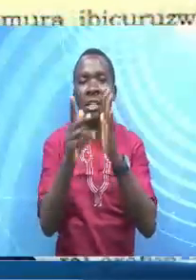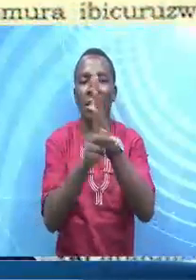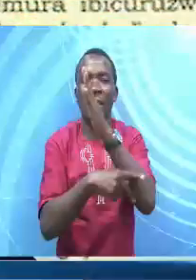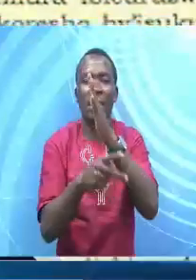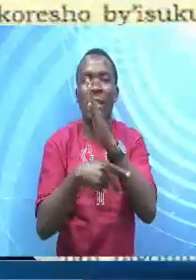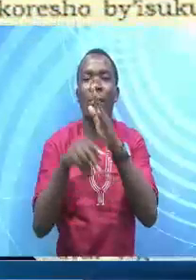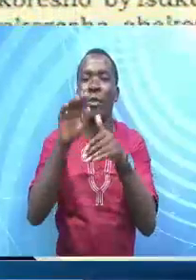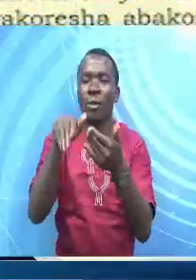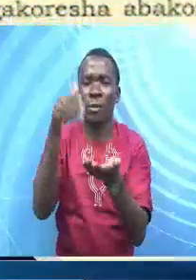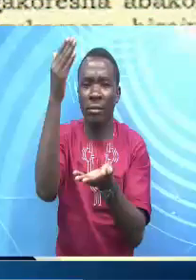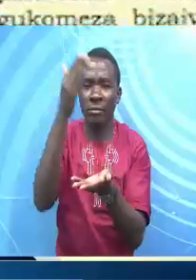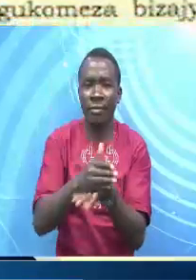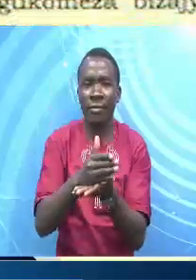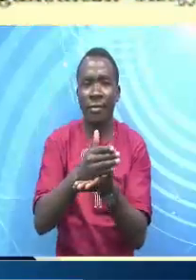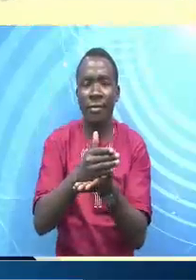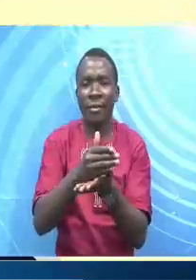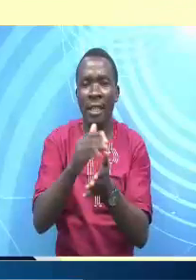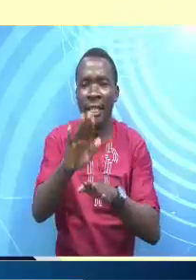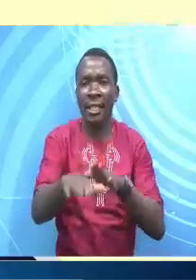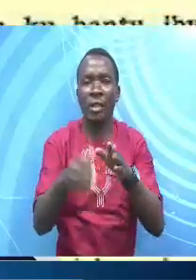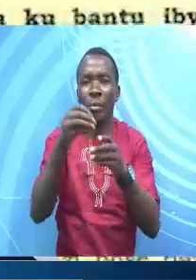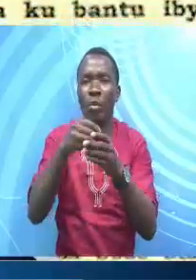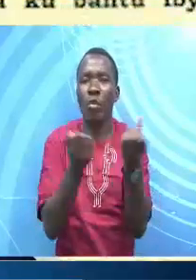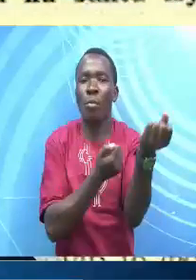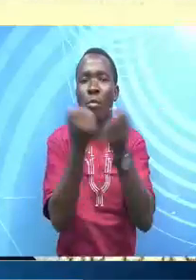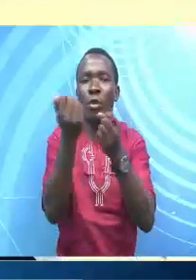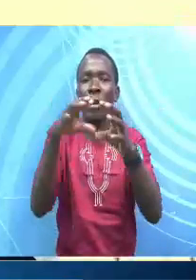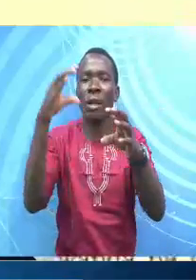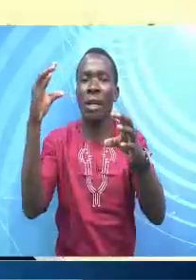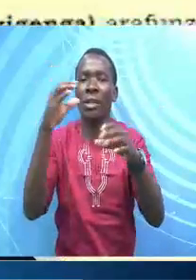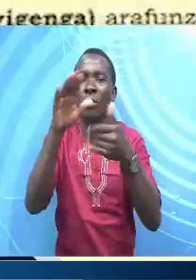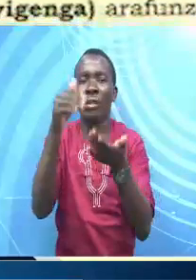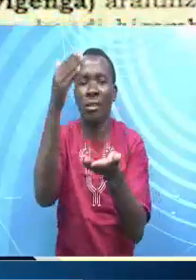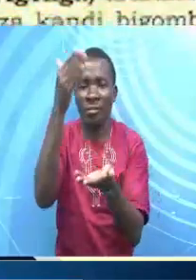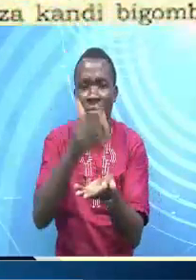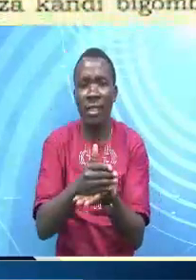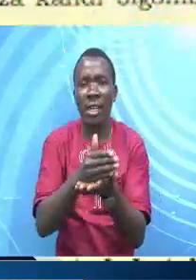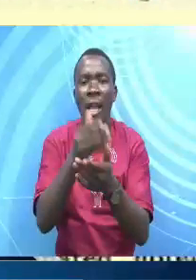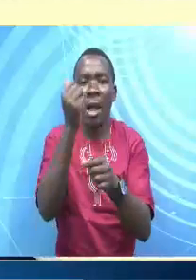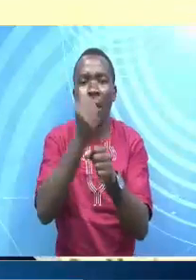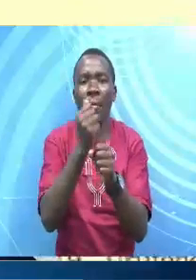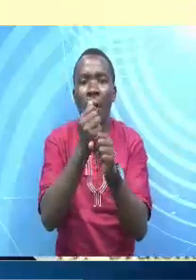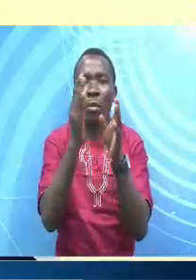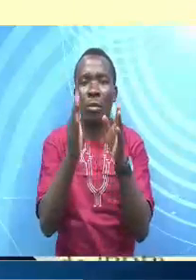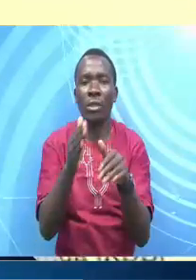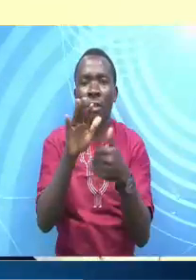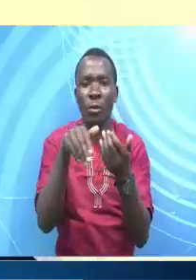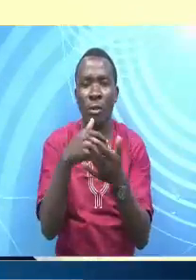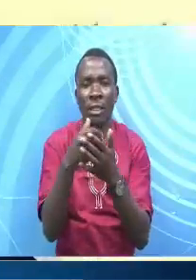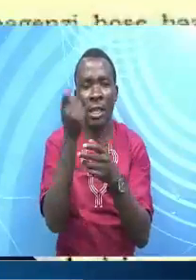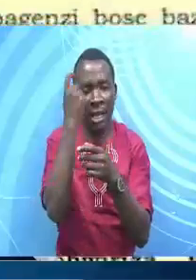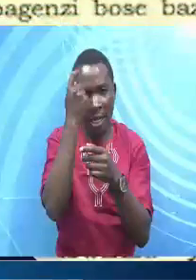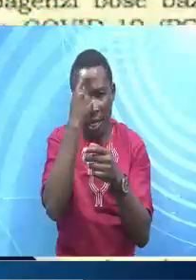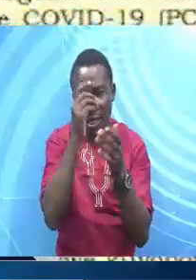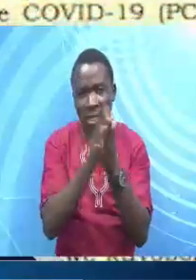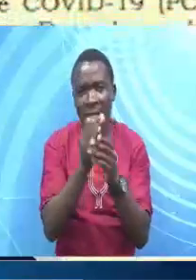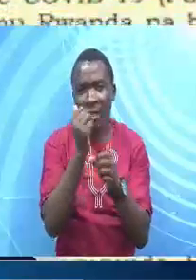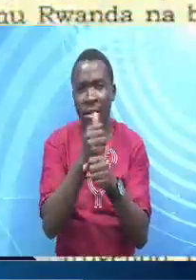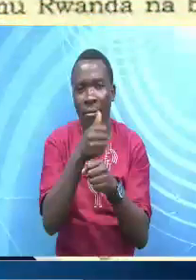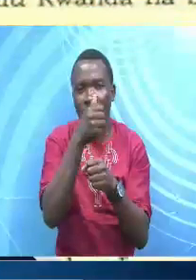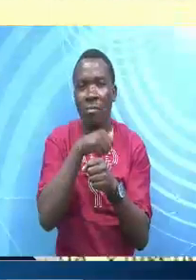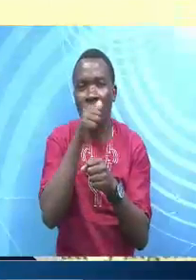zirabujijwe ingendo mu modoka zitwara abantu mu buryo bwa rusange zirabujijwe abakozi bose baba ba leta n'abikorera bazakomeza gukorera mu